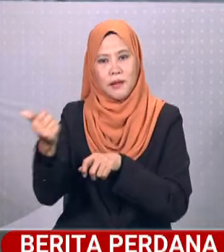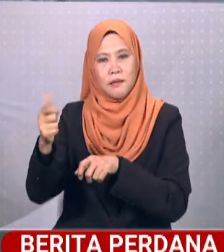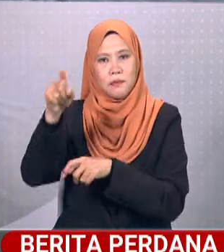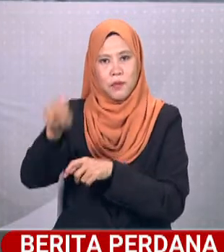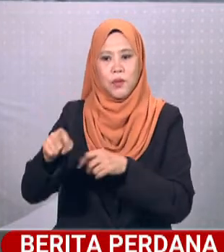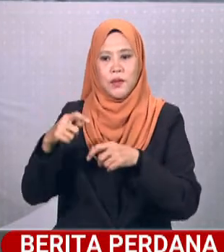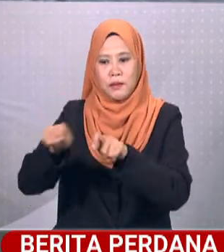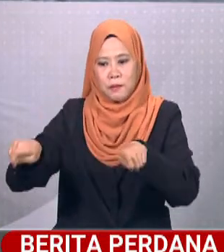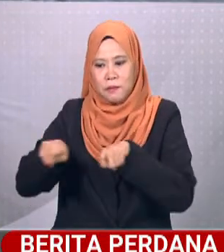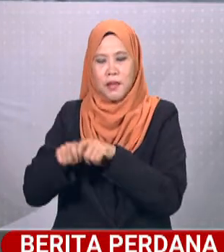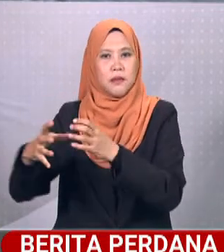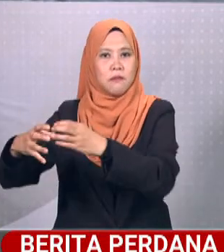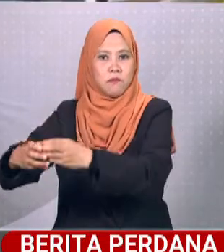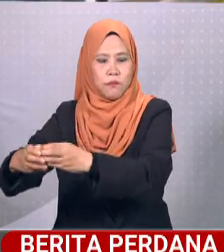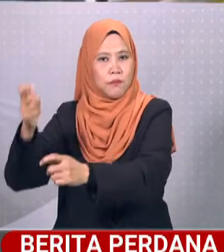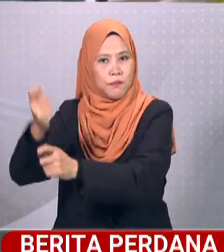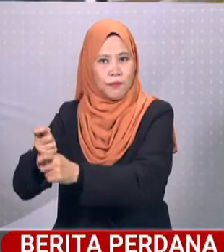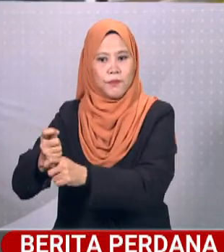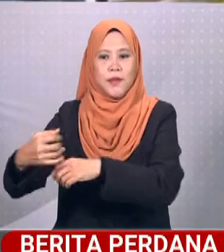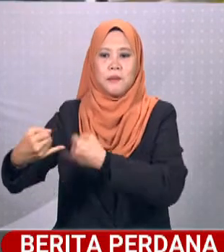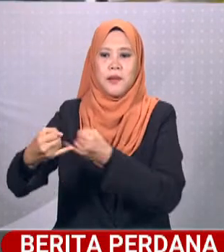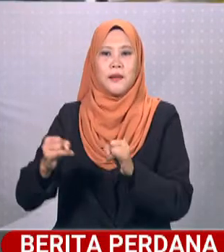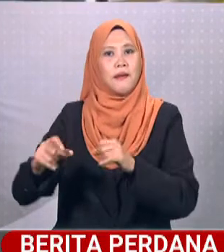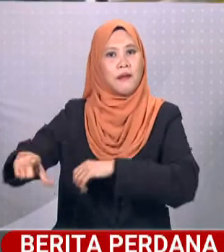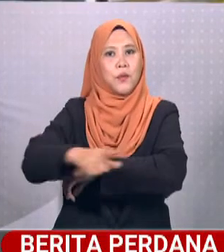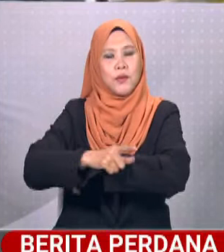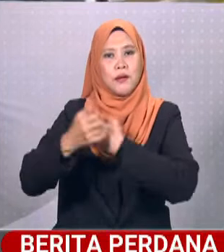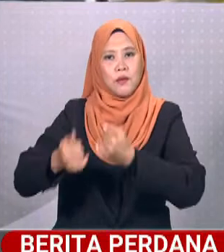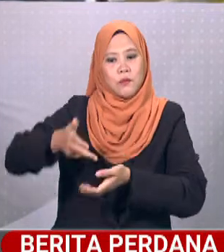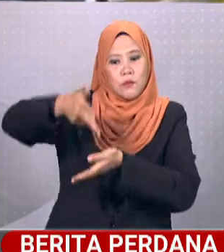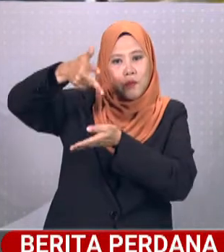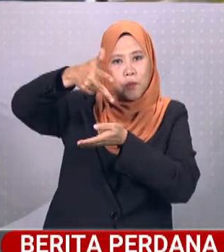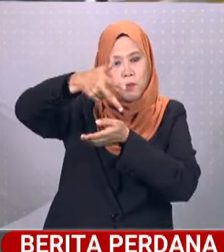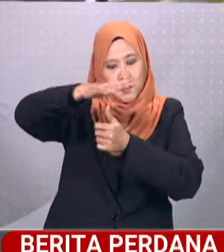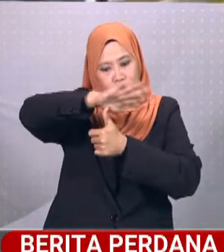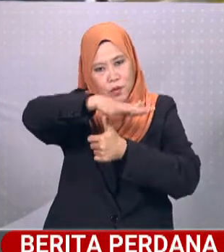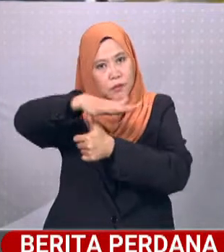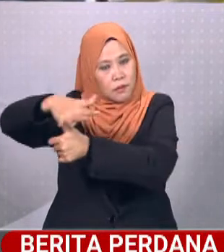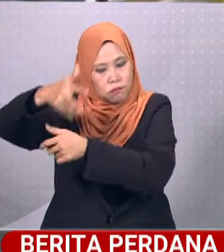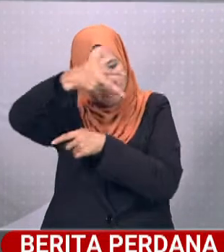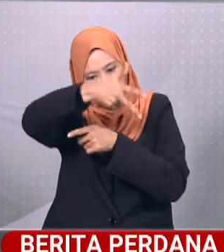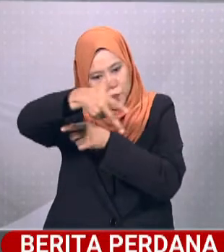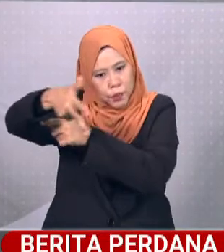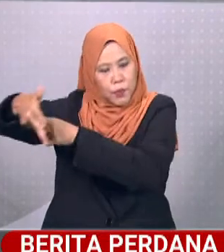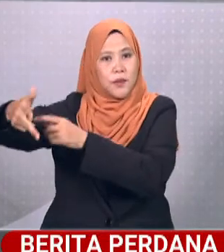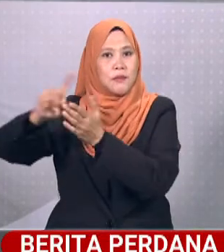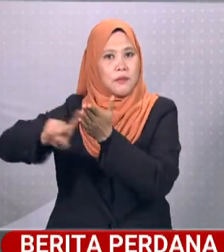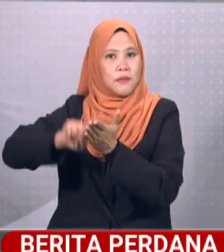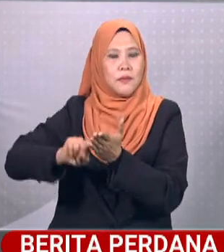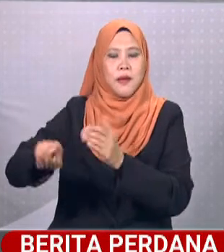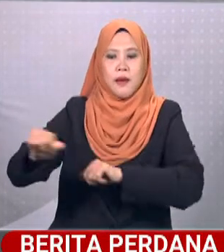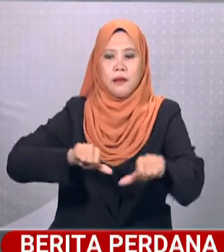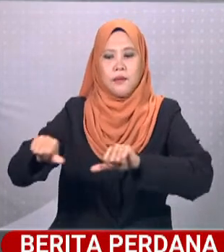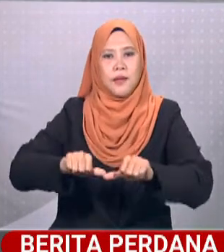kawasan kuarantin yang telah ditetapkan Jabatan Laut. Pemantauan dari udara menggunakan helikopter juga dilakukan bagi memastikan